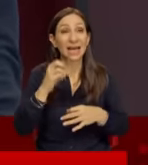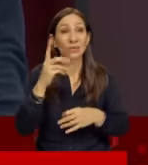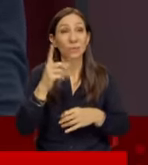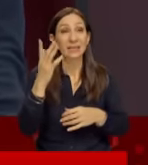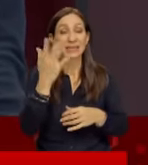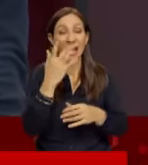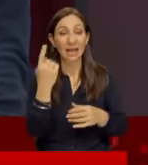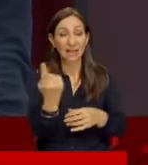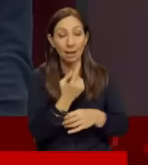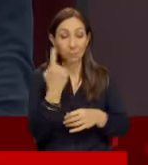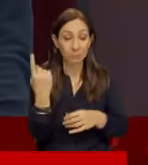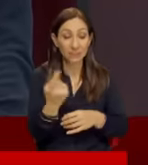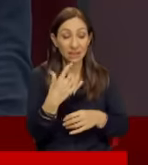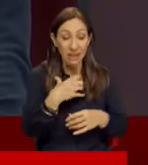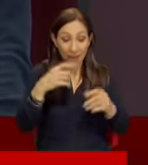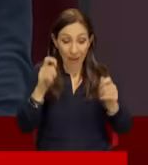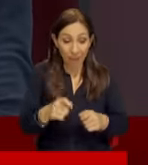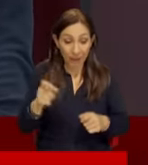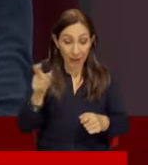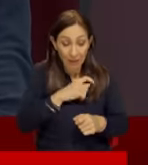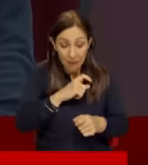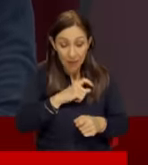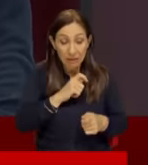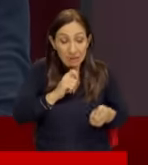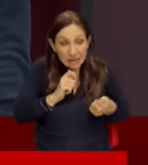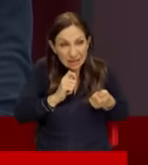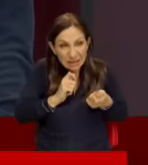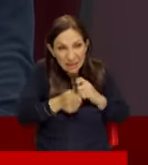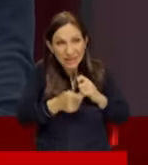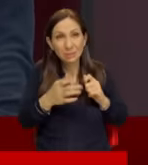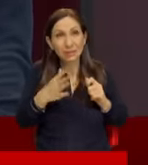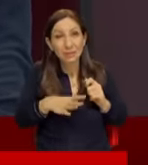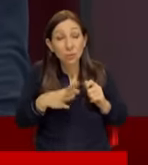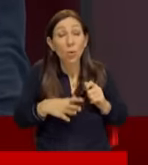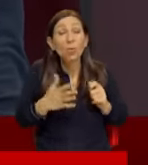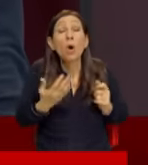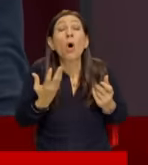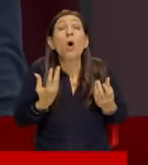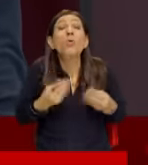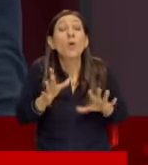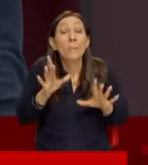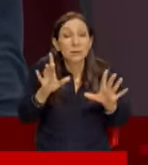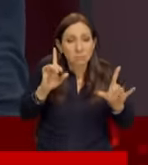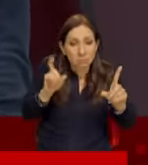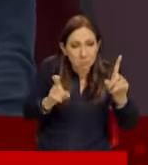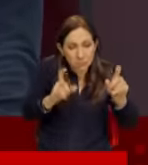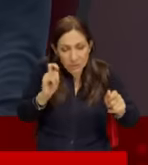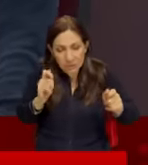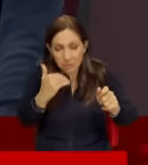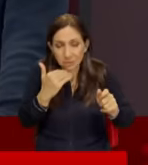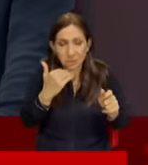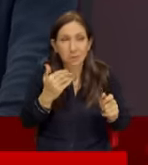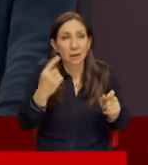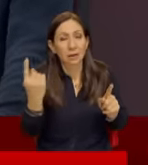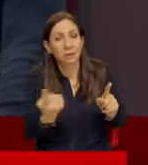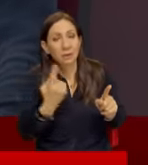kara girdabın içinde. Yani kendi yarattığı düzeni değiştirmek durumunda, o da çok çelişkili bir durum olduğu için o yüzden kara